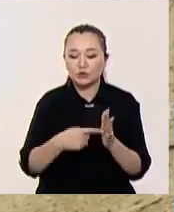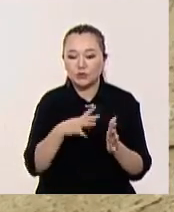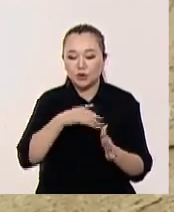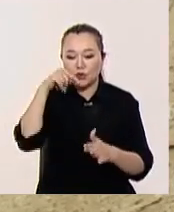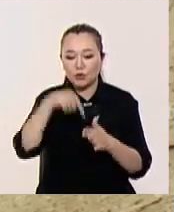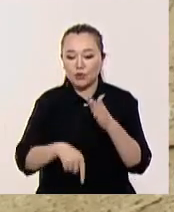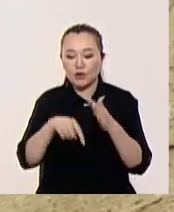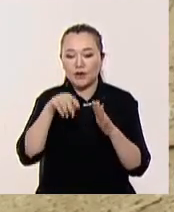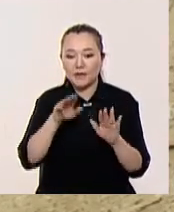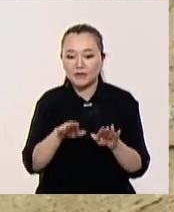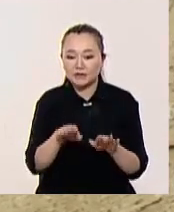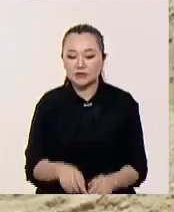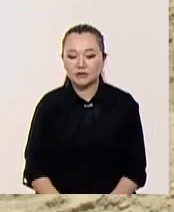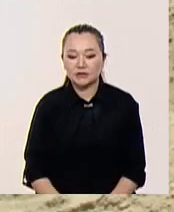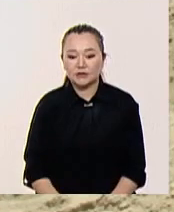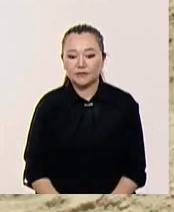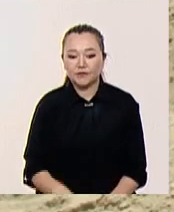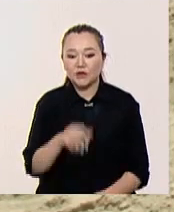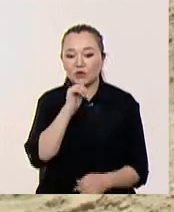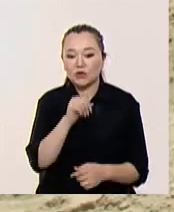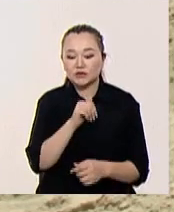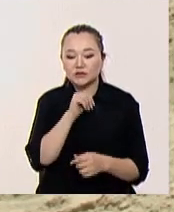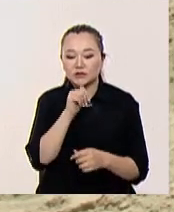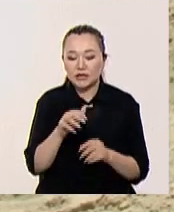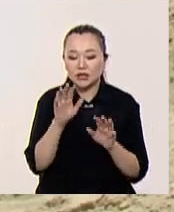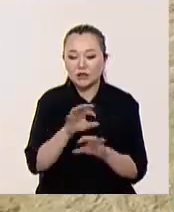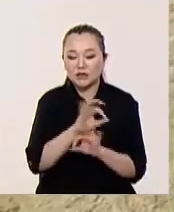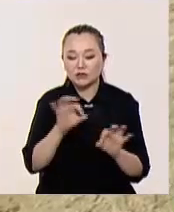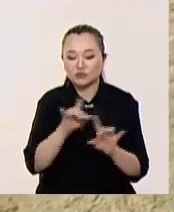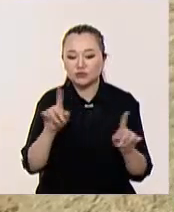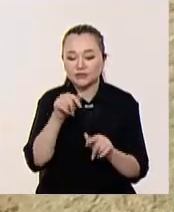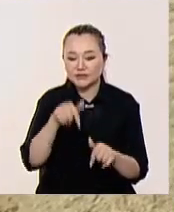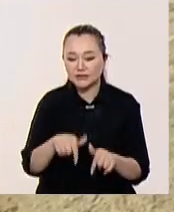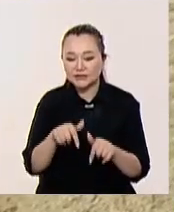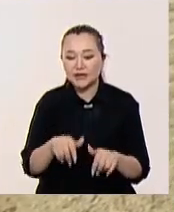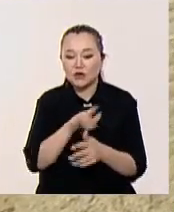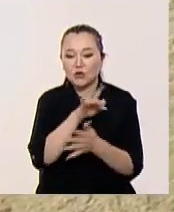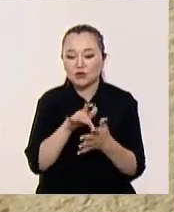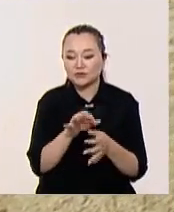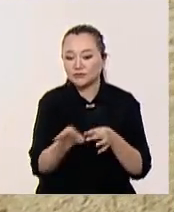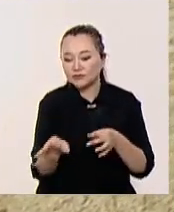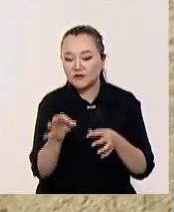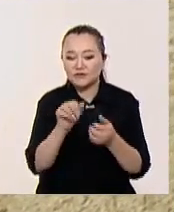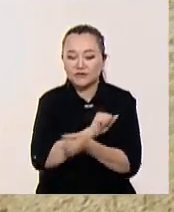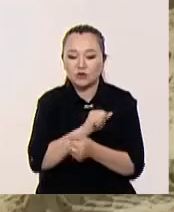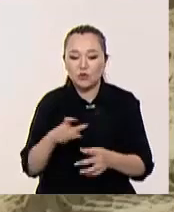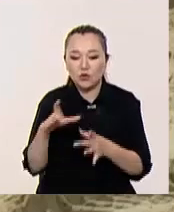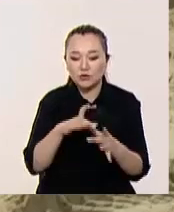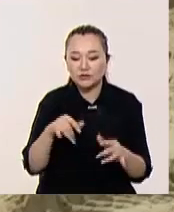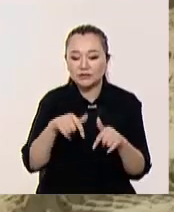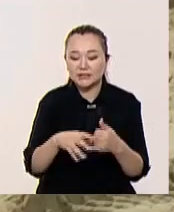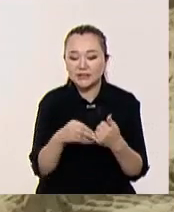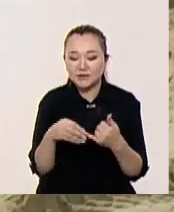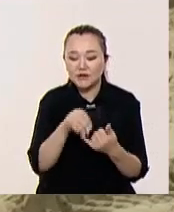глубокое место установить юрий пирогов рассказывает что здесь в пригороде на месте высохшего озера вели земляные